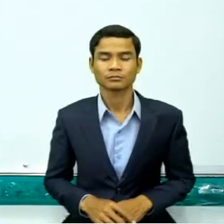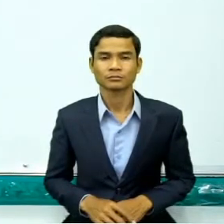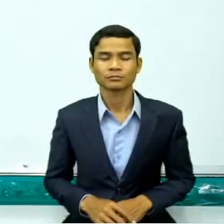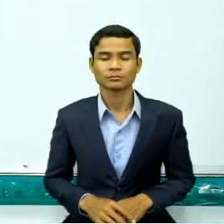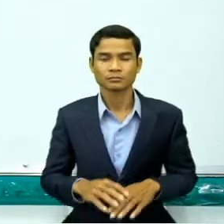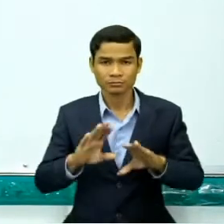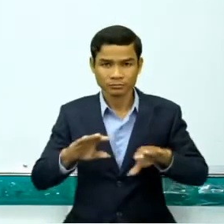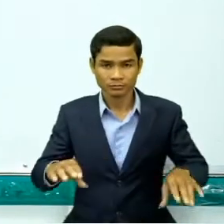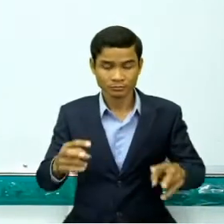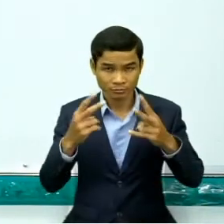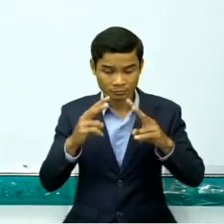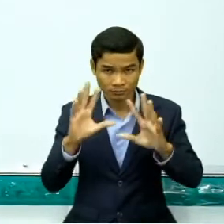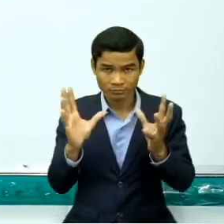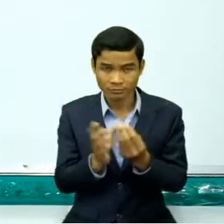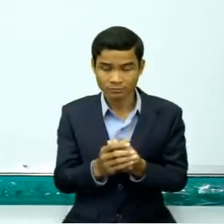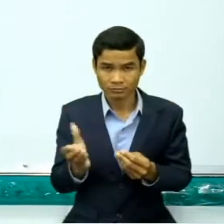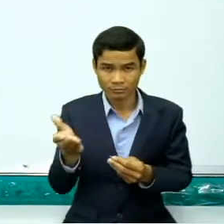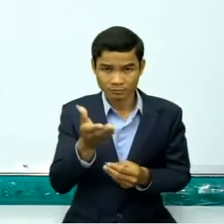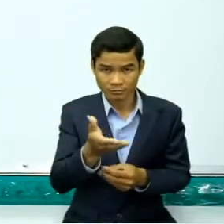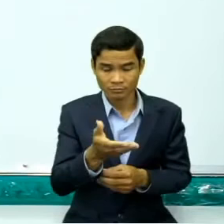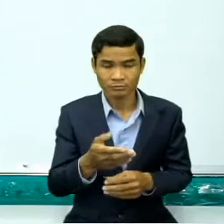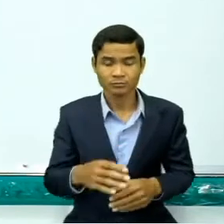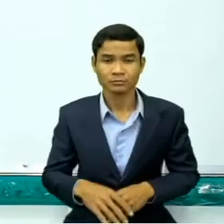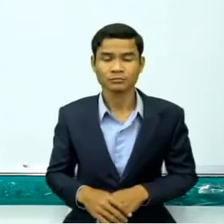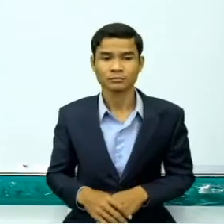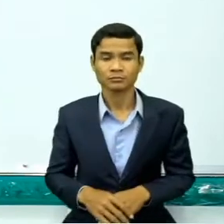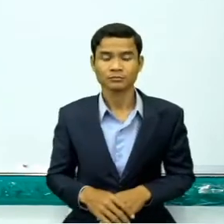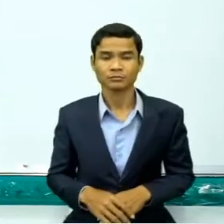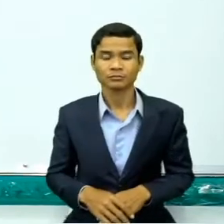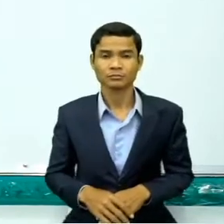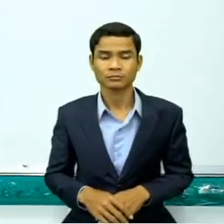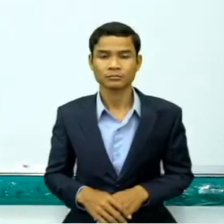chà con tìm khuôn từng ọc ní